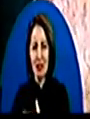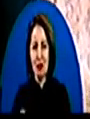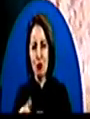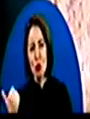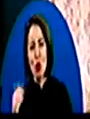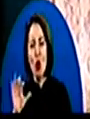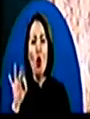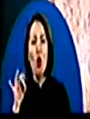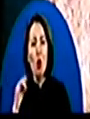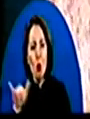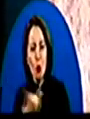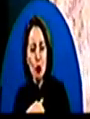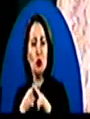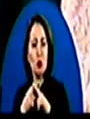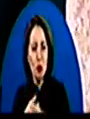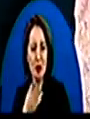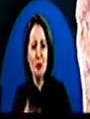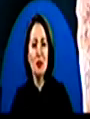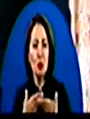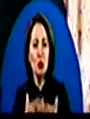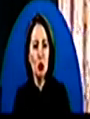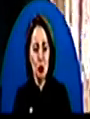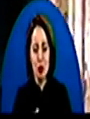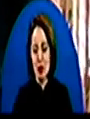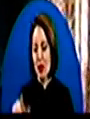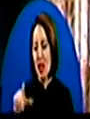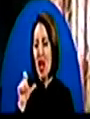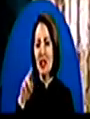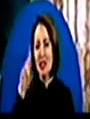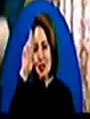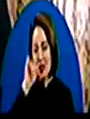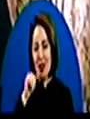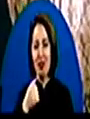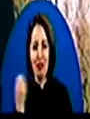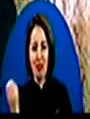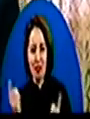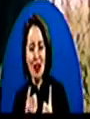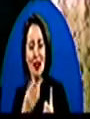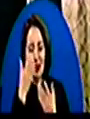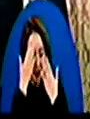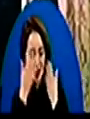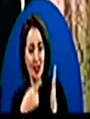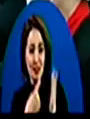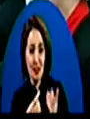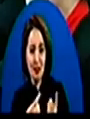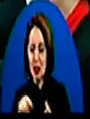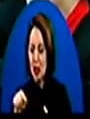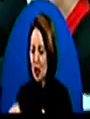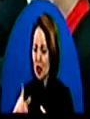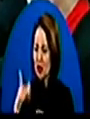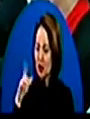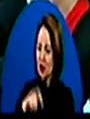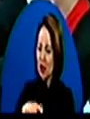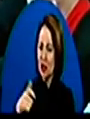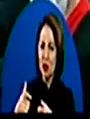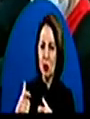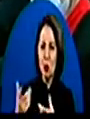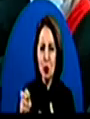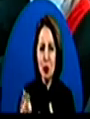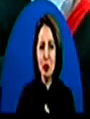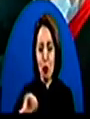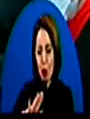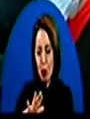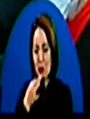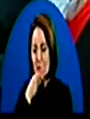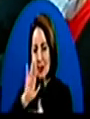зүгээс тусламж дэмжлэг үзүүлж байгаад Монгол Улсын шатар сайд ноён Элчин сайдад талархан илэрхийлээ. Тэрээр энэ цаг үед COVID-19 салбартай